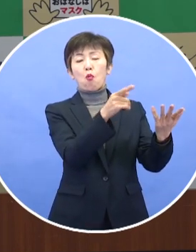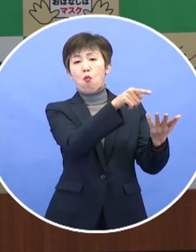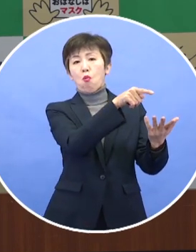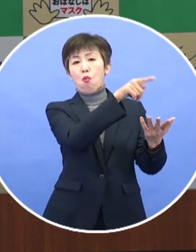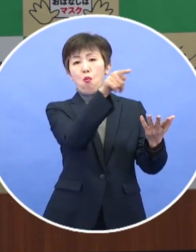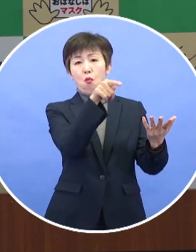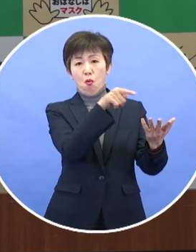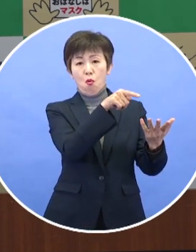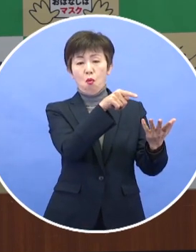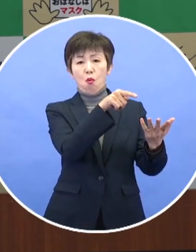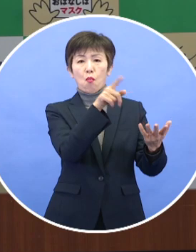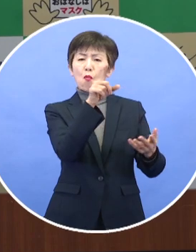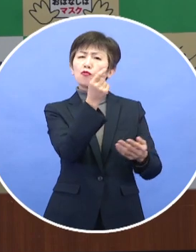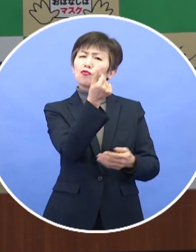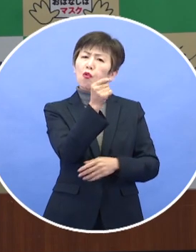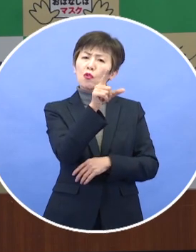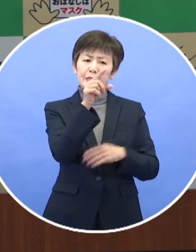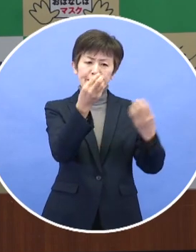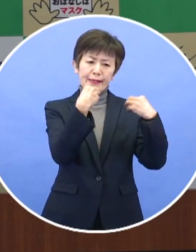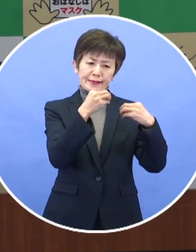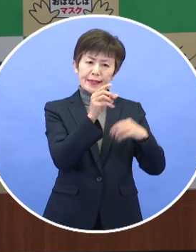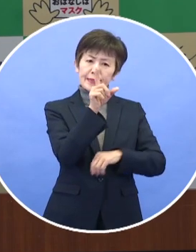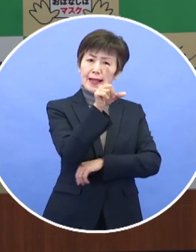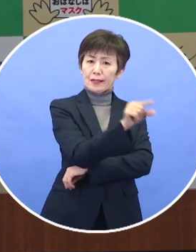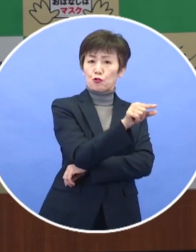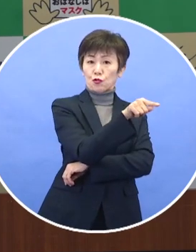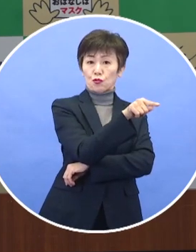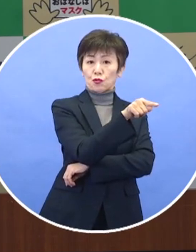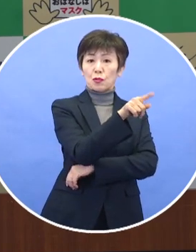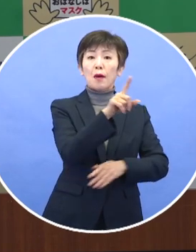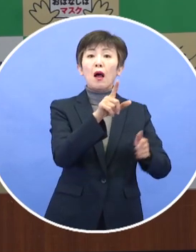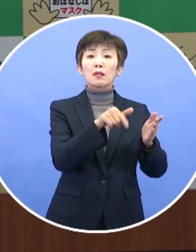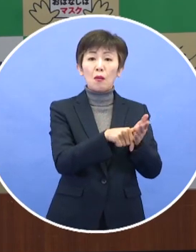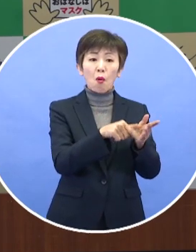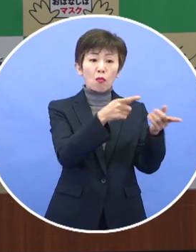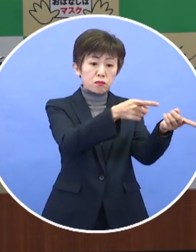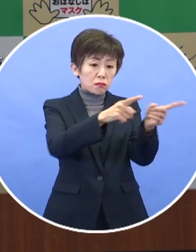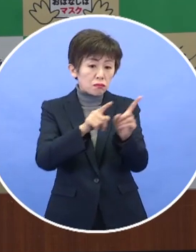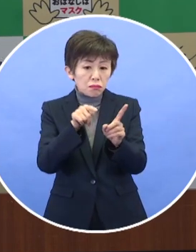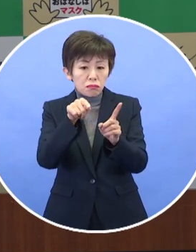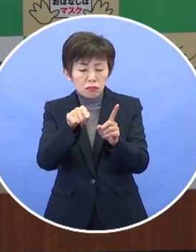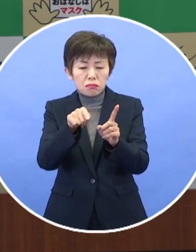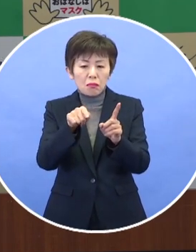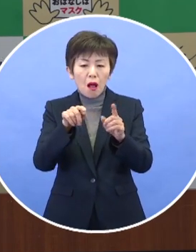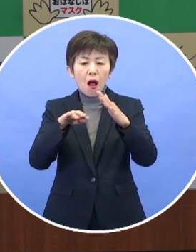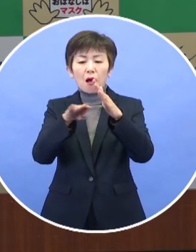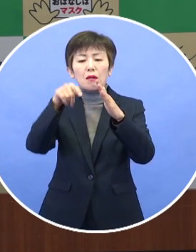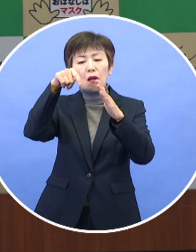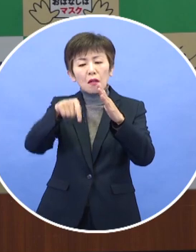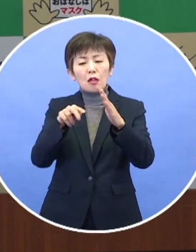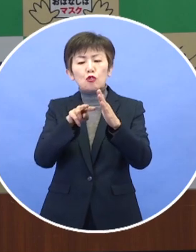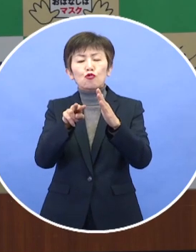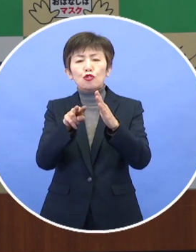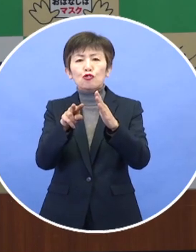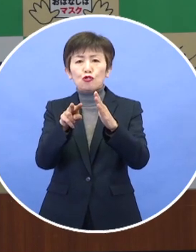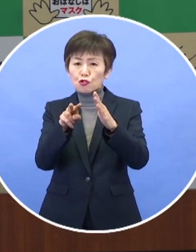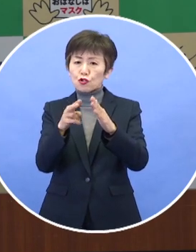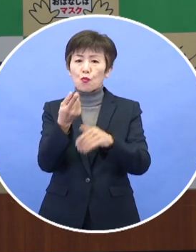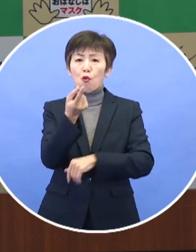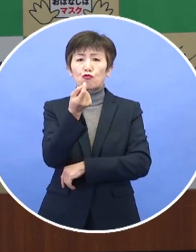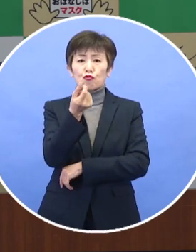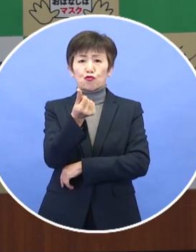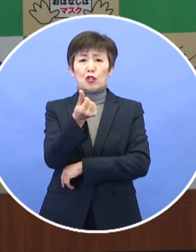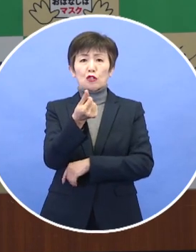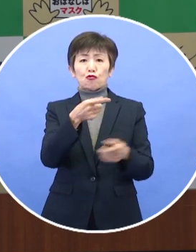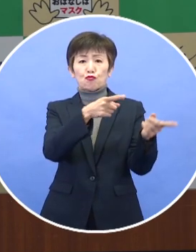めてですけど、少し減り気味になってくるとですね、家の中に入り込むウイルスが減れば、その分だけですね、家族の中